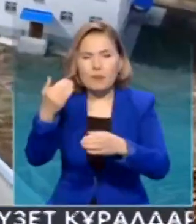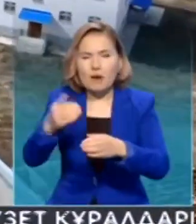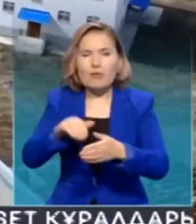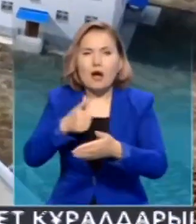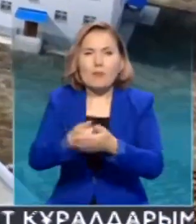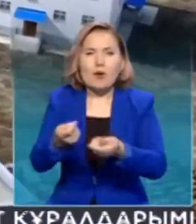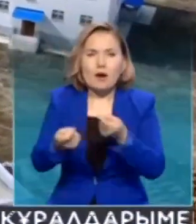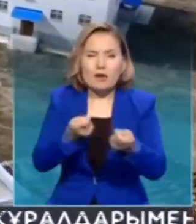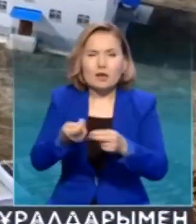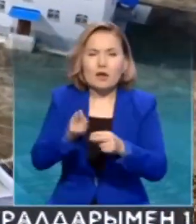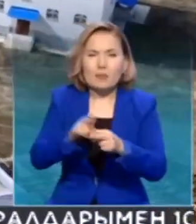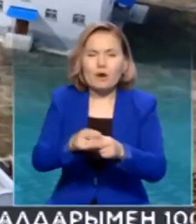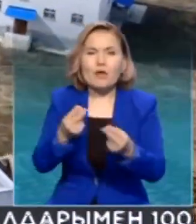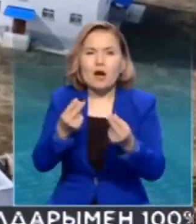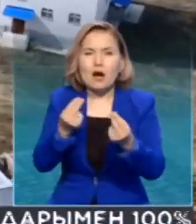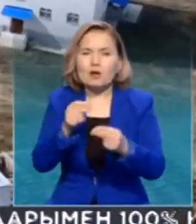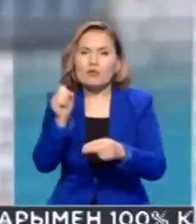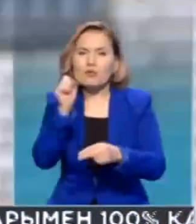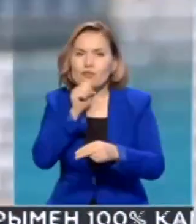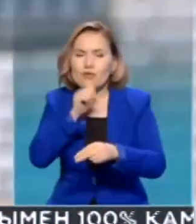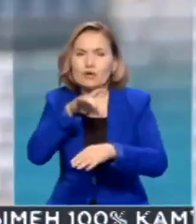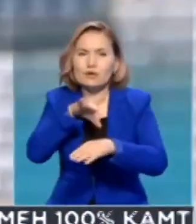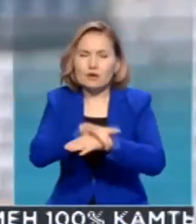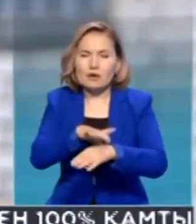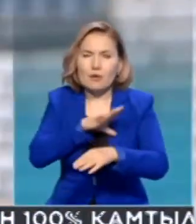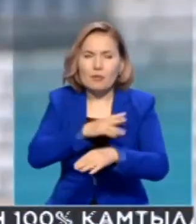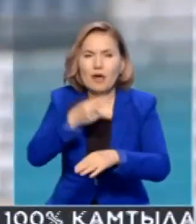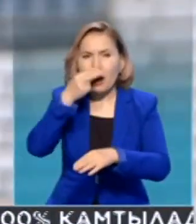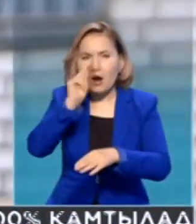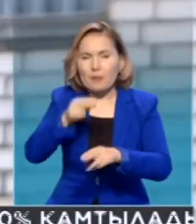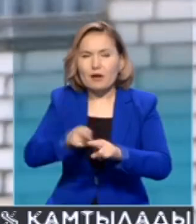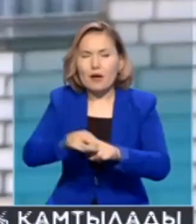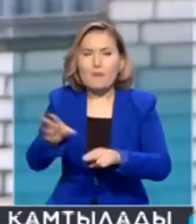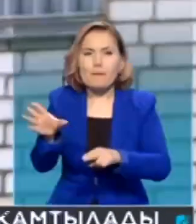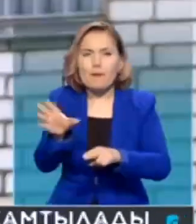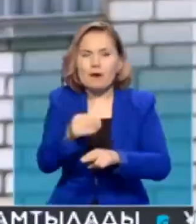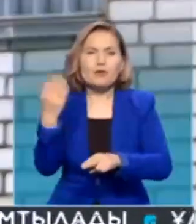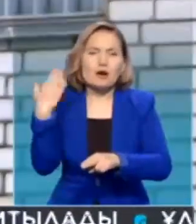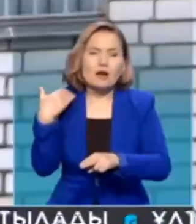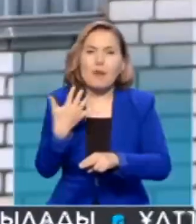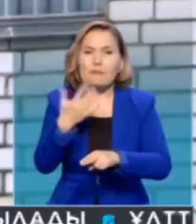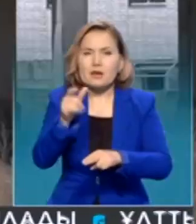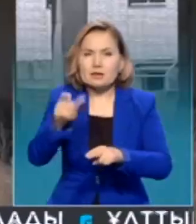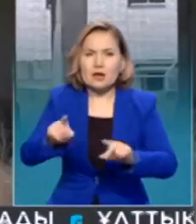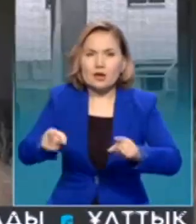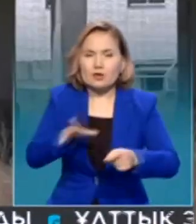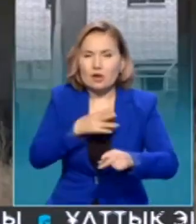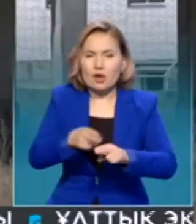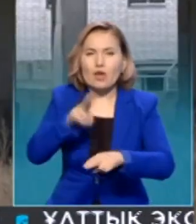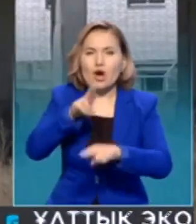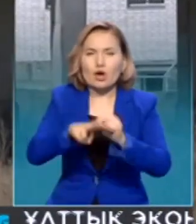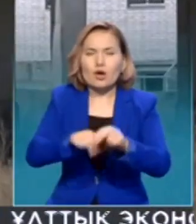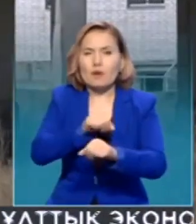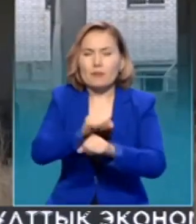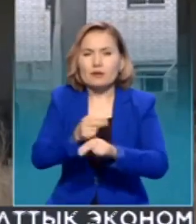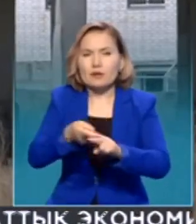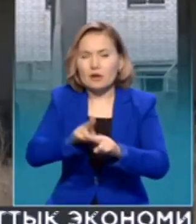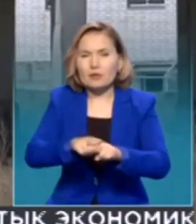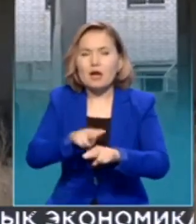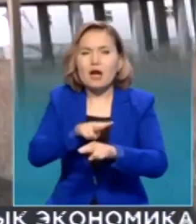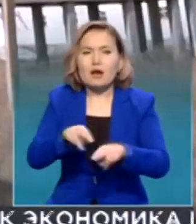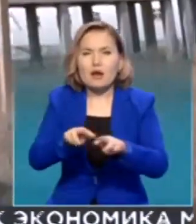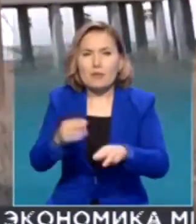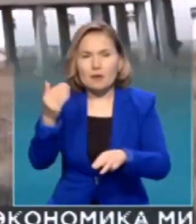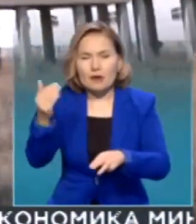басшысы және жобалаушылар бөлінген қаржыны жымқырды деп айыпталып, барлығы 5 адам сотталды. Құрылыс тоқтады. Әрі ішкі істер